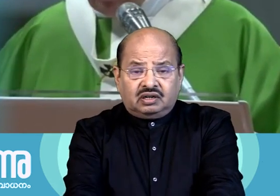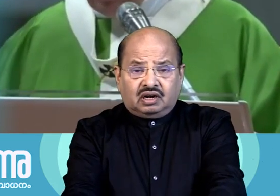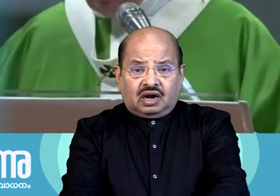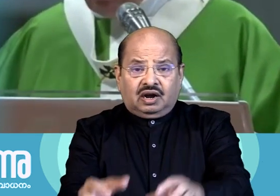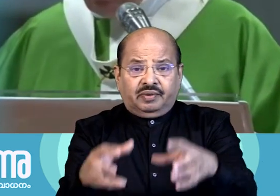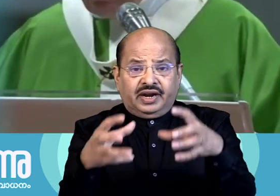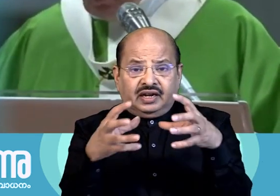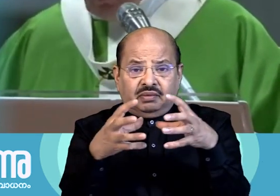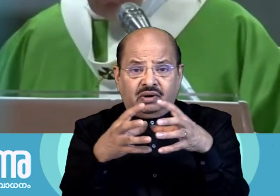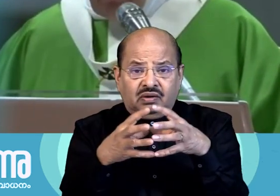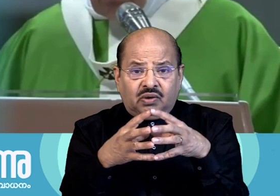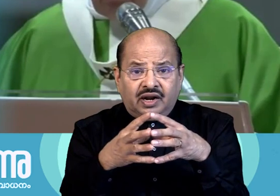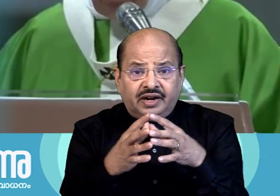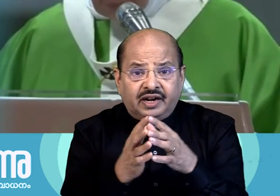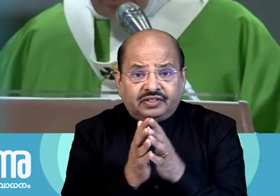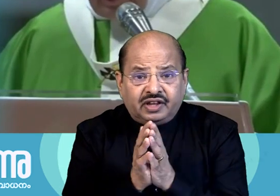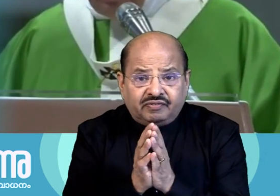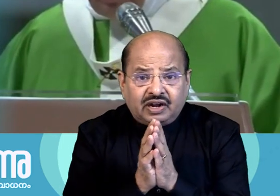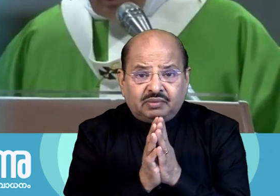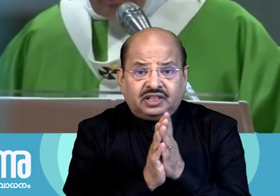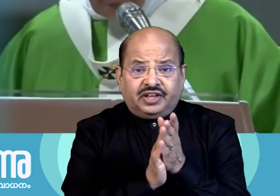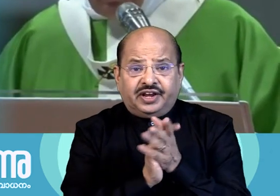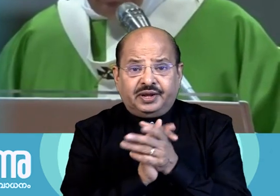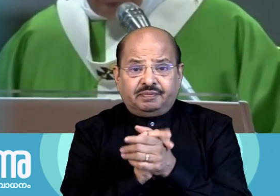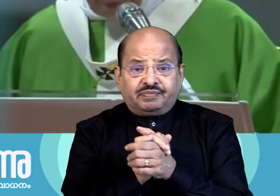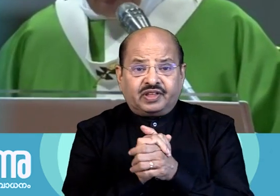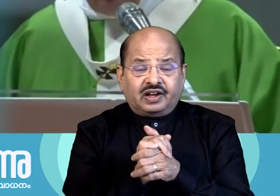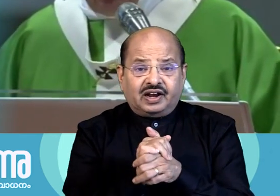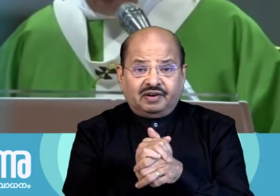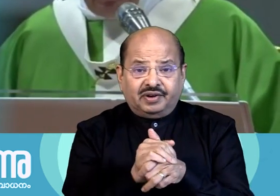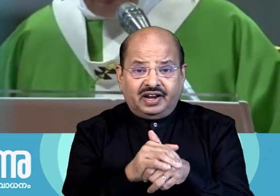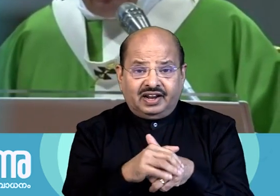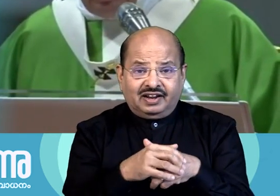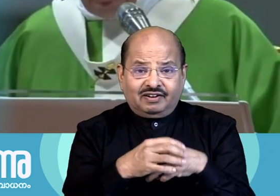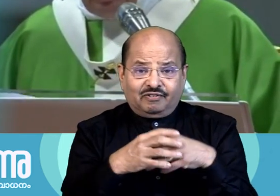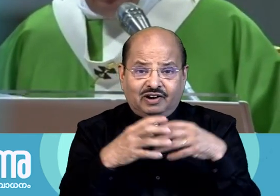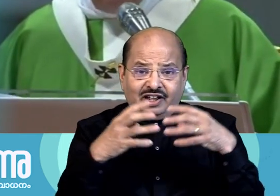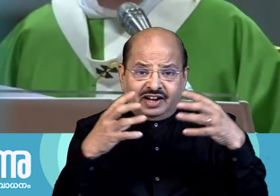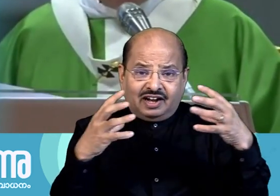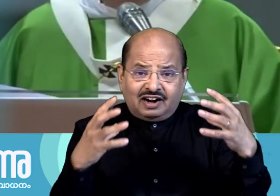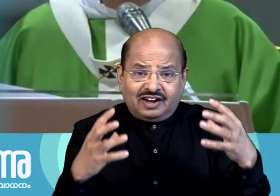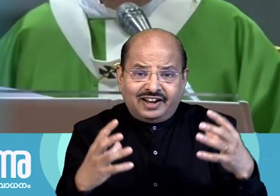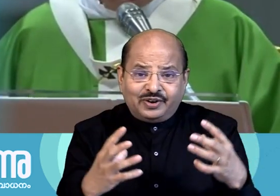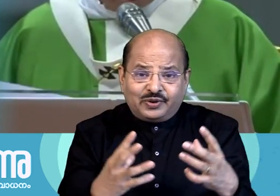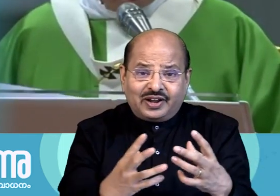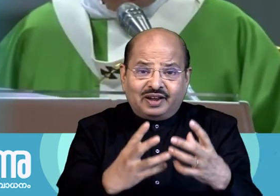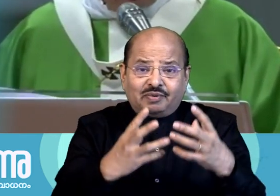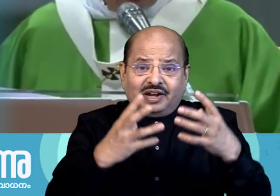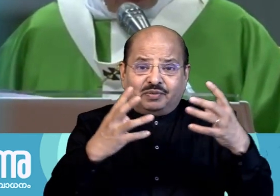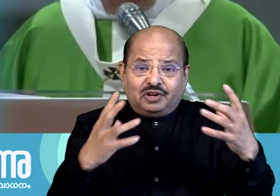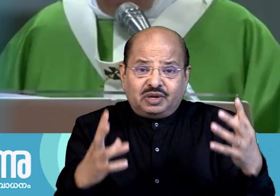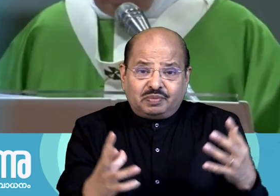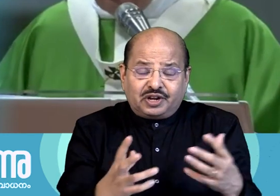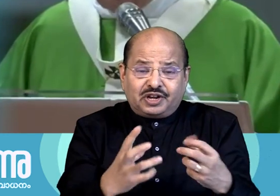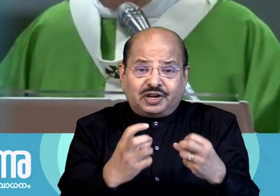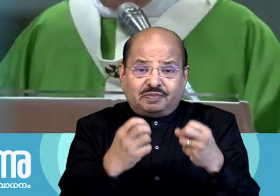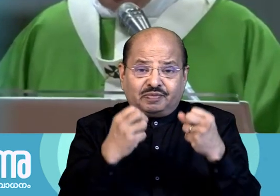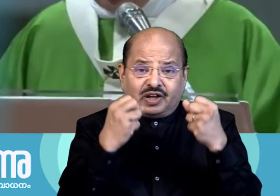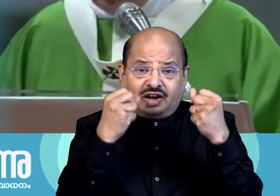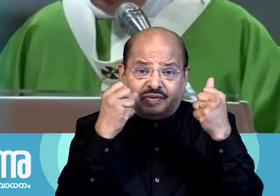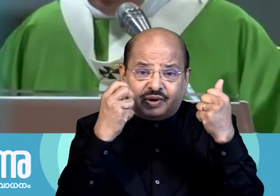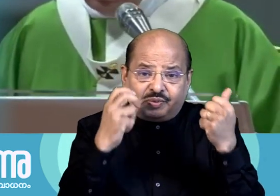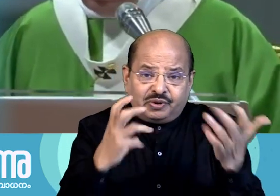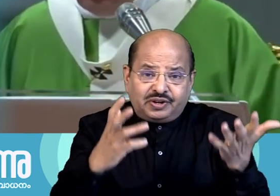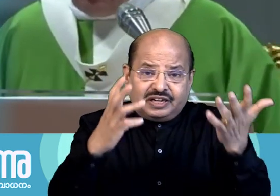അതുകൊണ്ട് അവരെ നമ്മൾ വളരെയധികം വിലമതിക്കുകയും അവരെ വളരെ ലാളനയോടെ